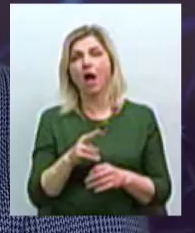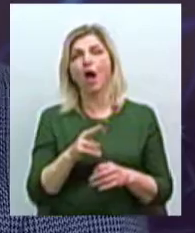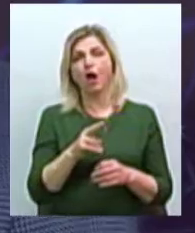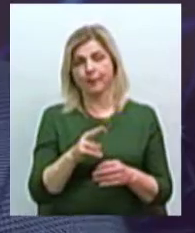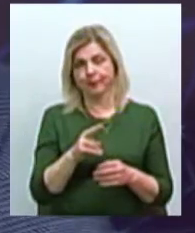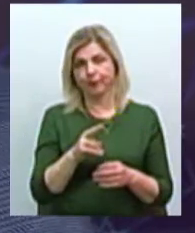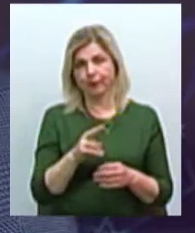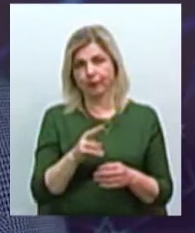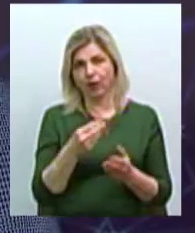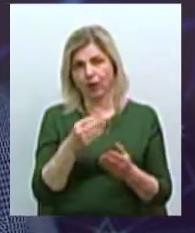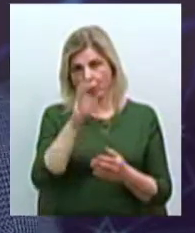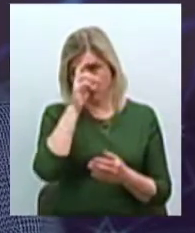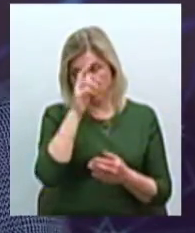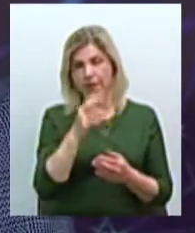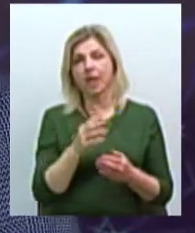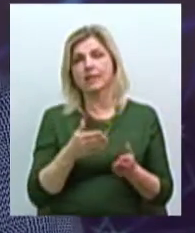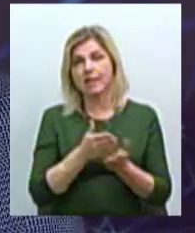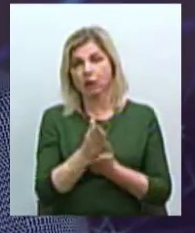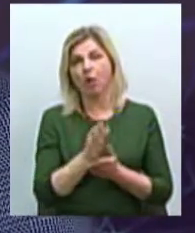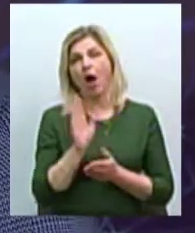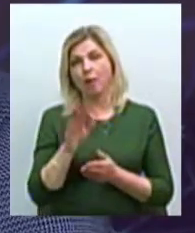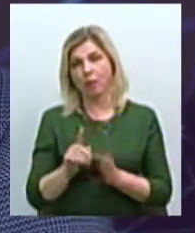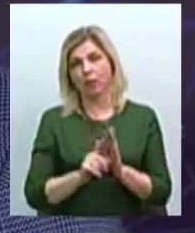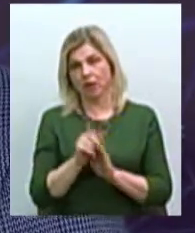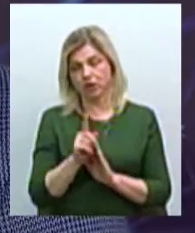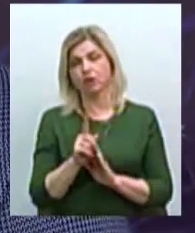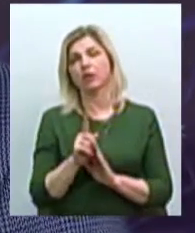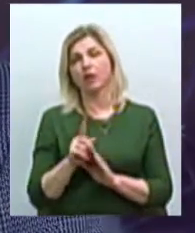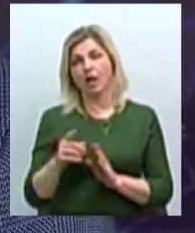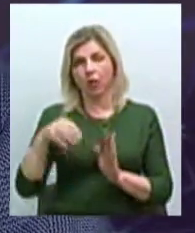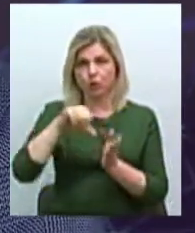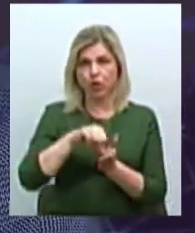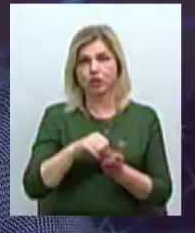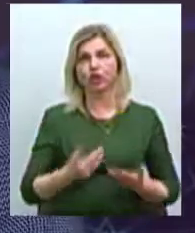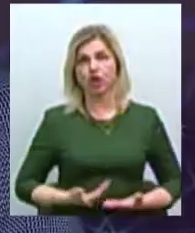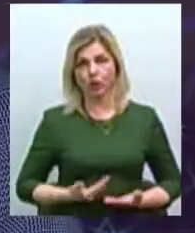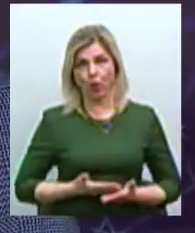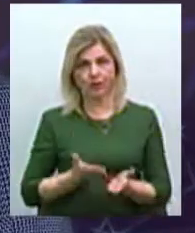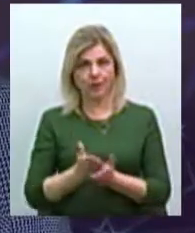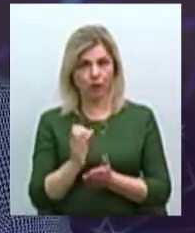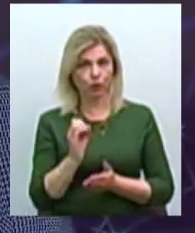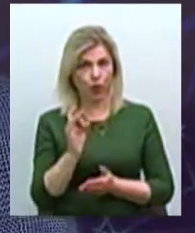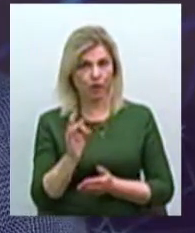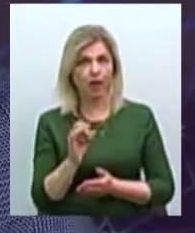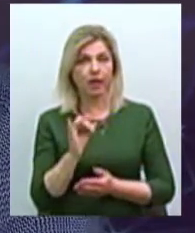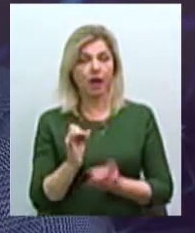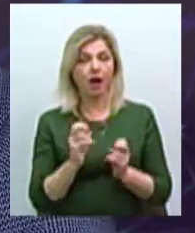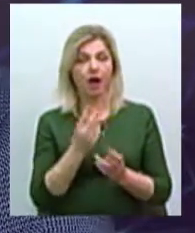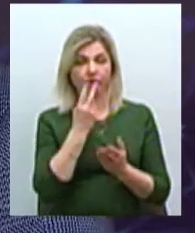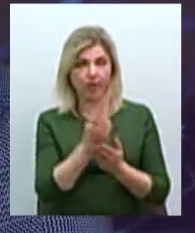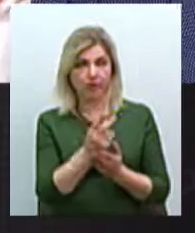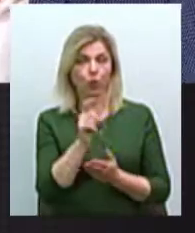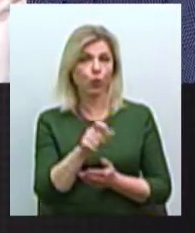але вже починаючи з 2-го року, активно почали долучати до цього сектору жилий сектор. І як ми вже бачили в цьому сюжеті,